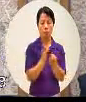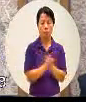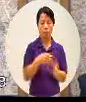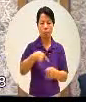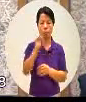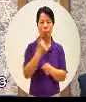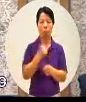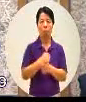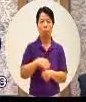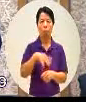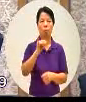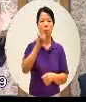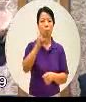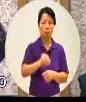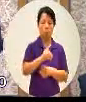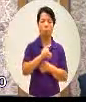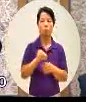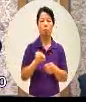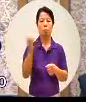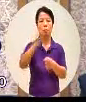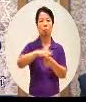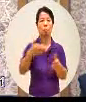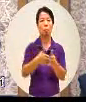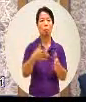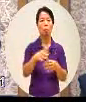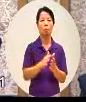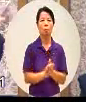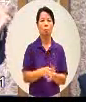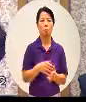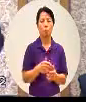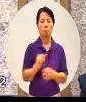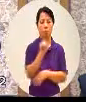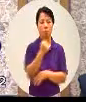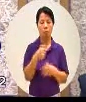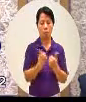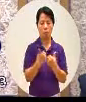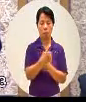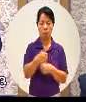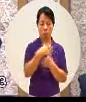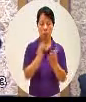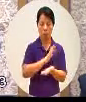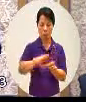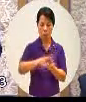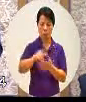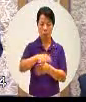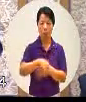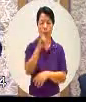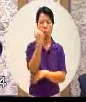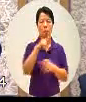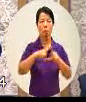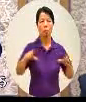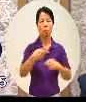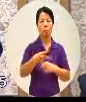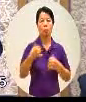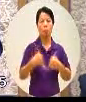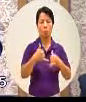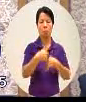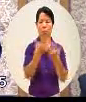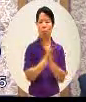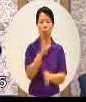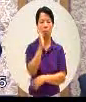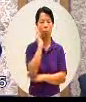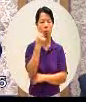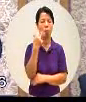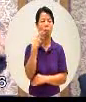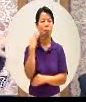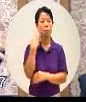个1000多万去跟他修。我家就不敢以完不管，真的我们那天处理义大二路绝对没有政治考量， 没有、 哦，真